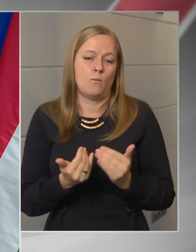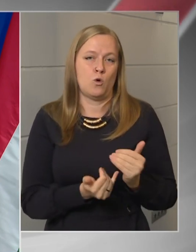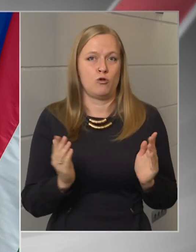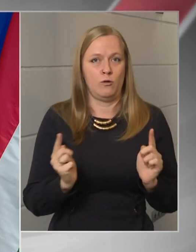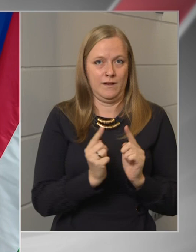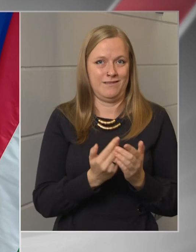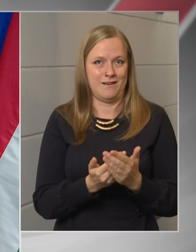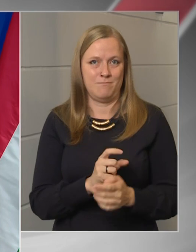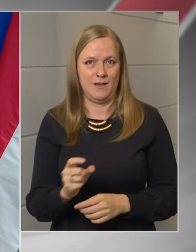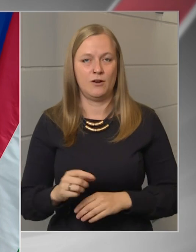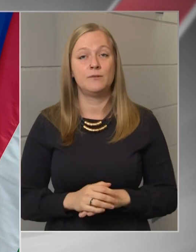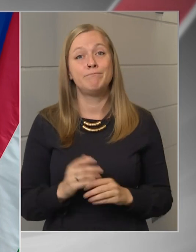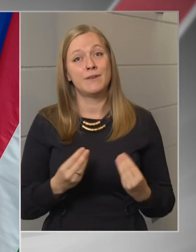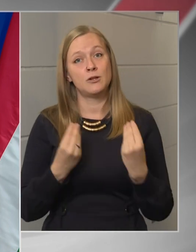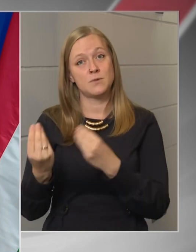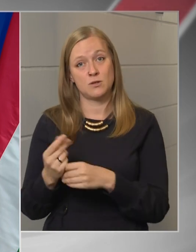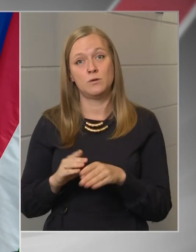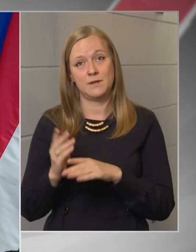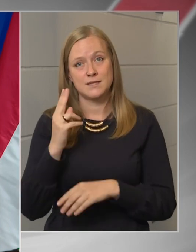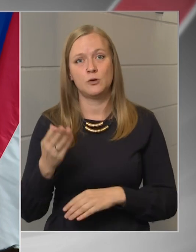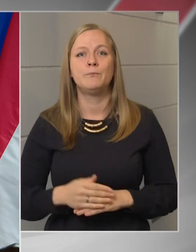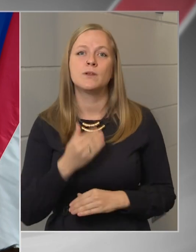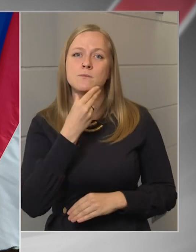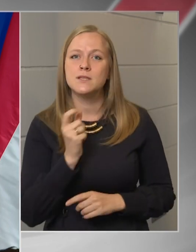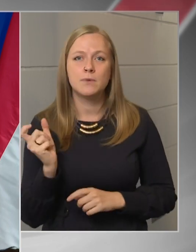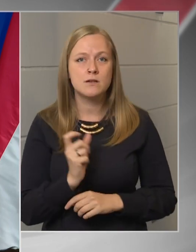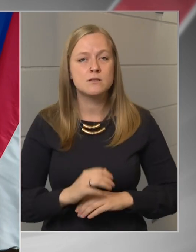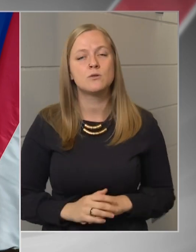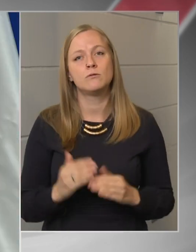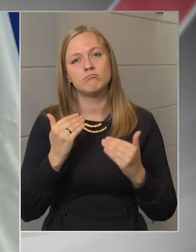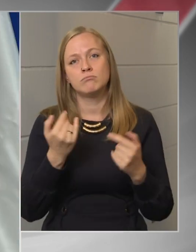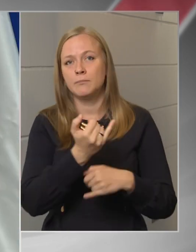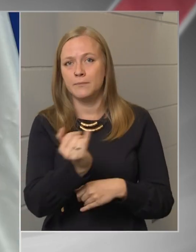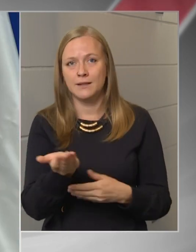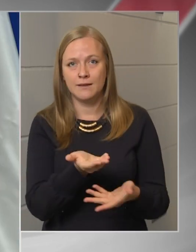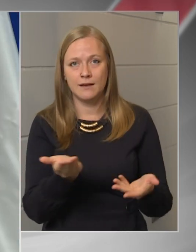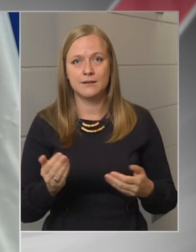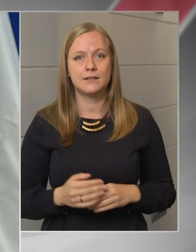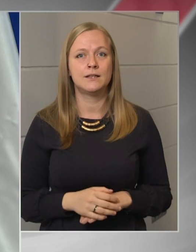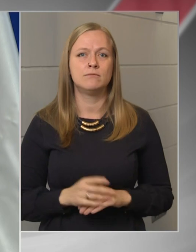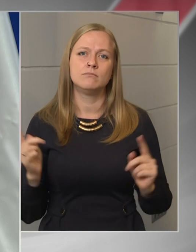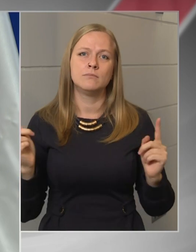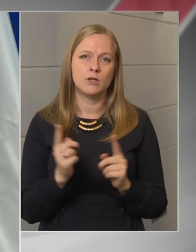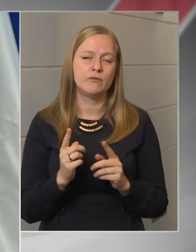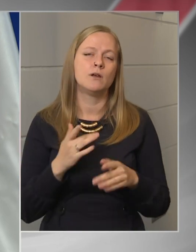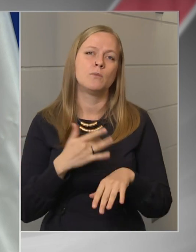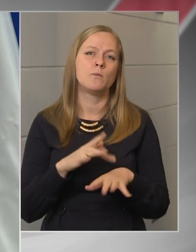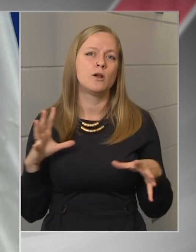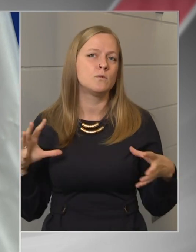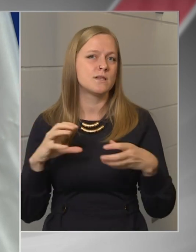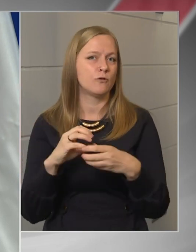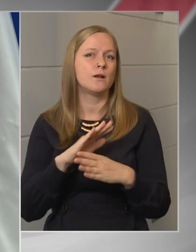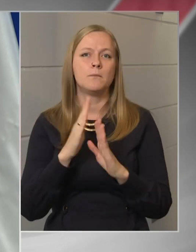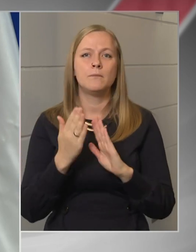idővel. Most át is adom a szót, miniszter úr. Köszönöm az út tiszteltel, köszöntök én is mindenkit. Cserébe röviden megpróbálom összefoglalni